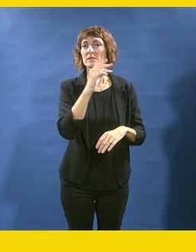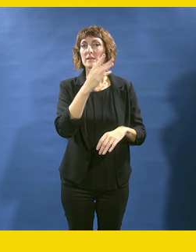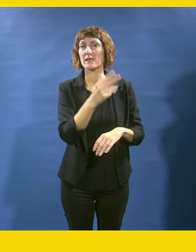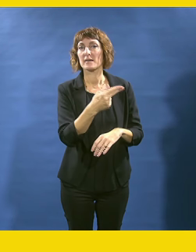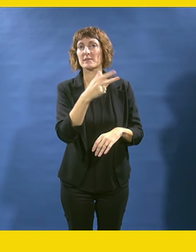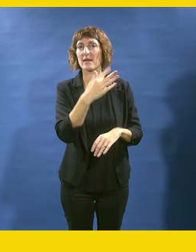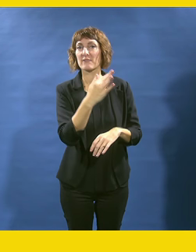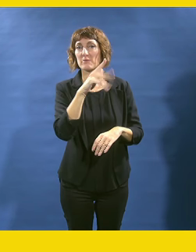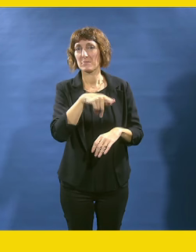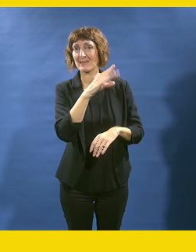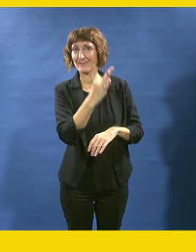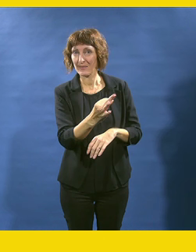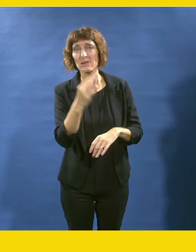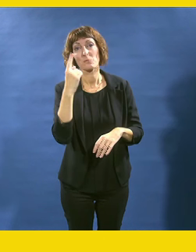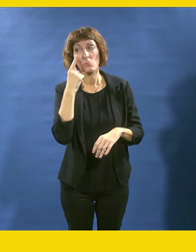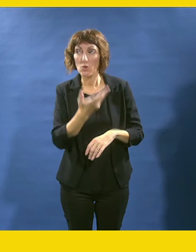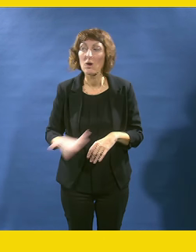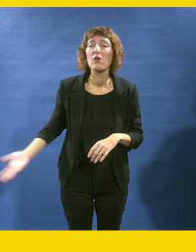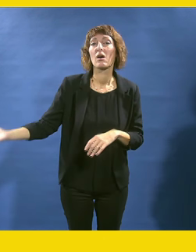territoriales françaises.